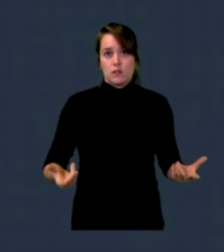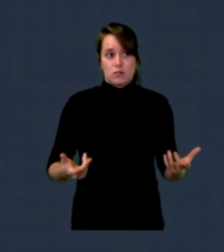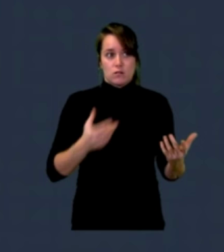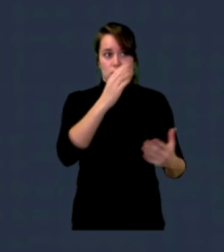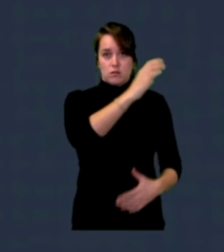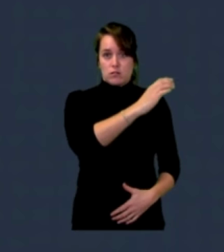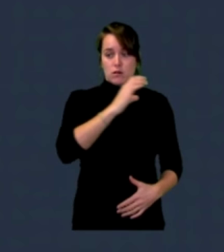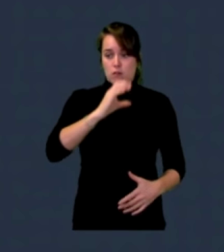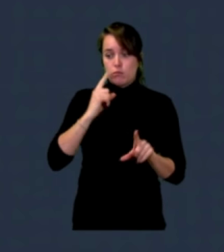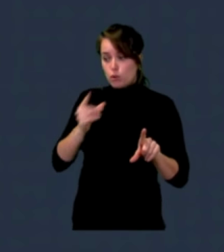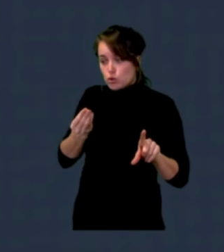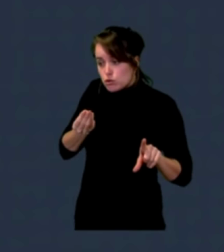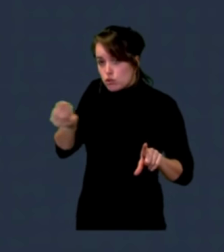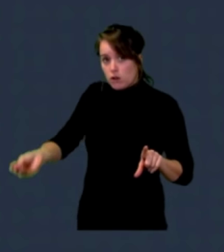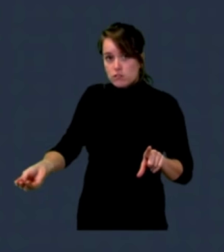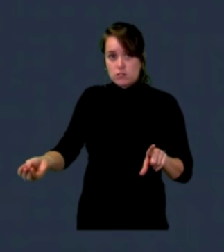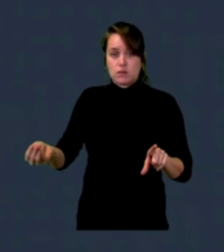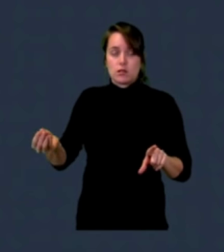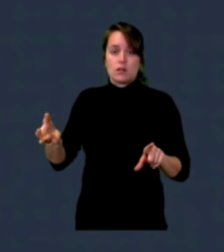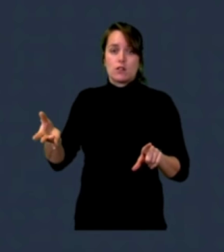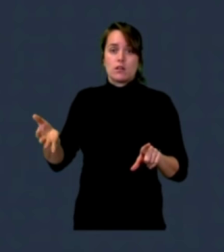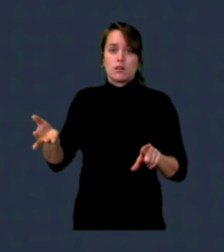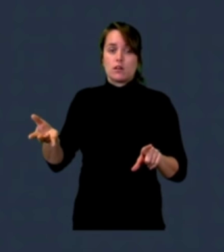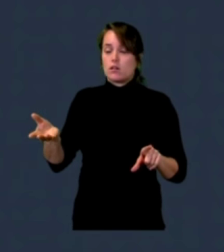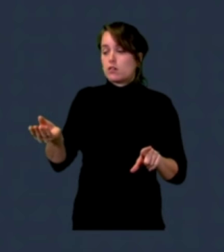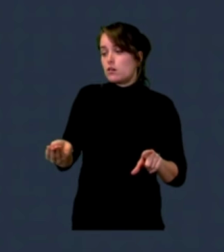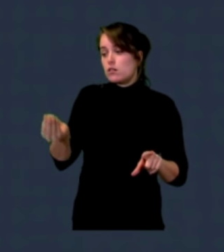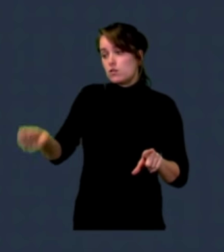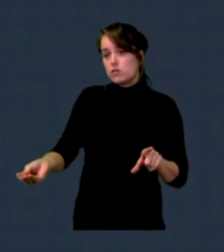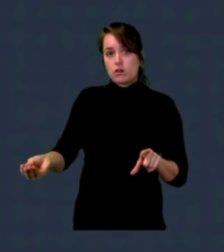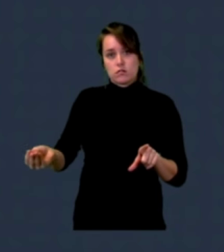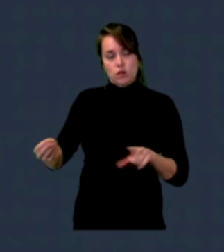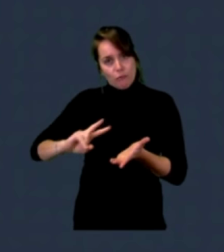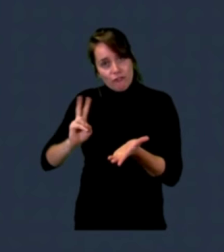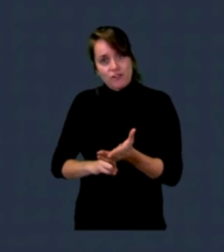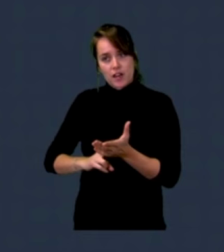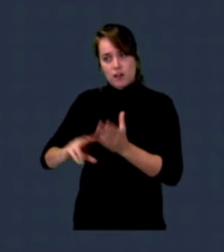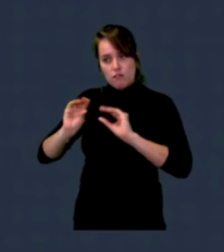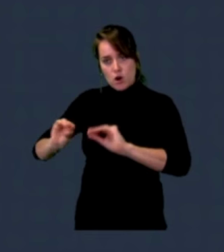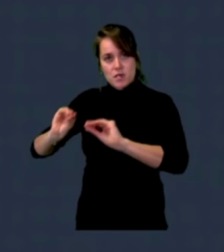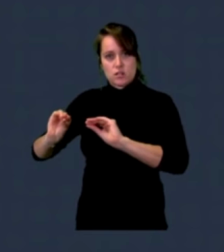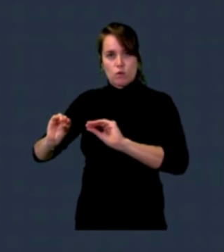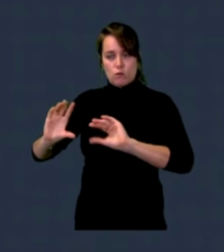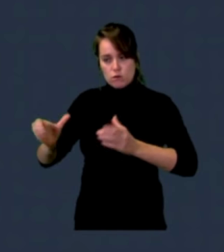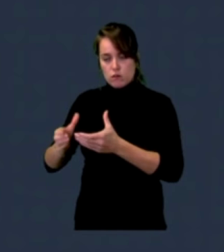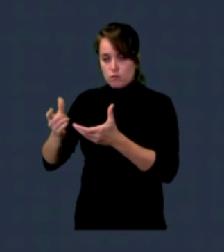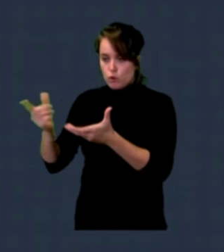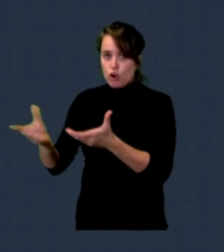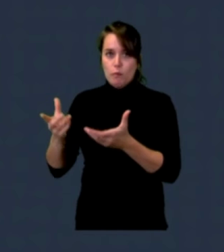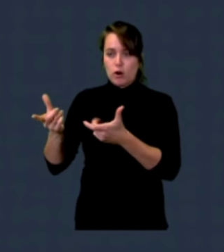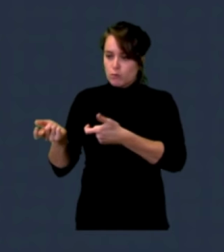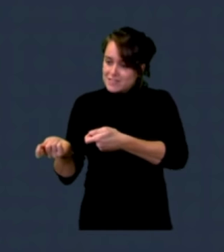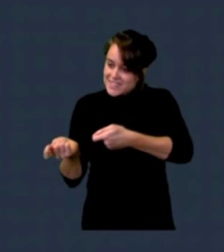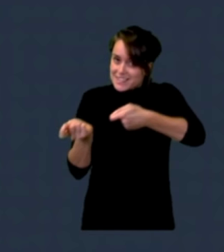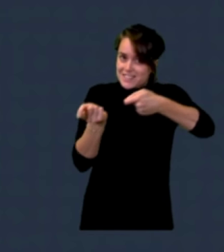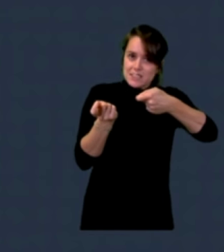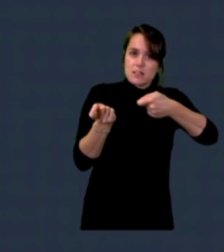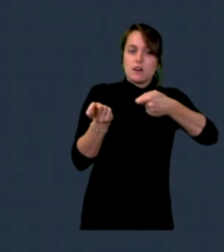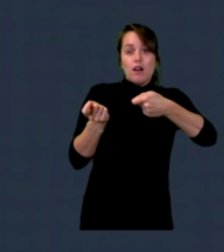en détention puissent avoir de véritables formations leur permettant d'une part de se sortir par le haut et de ne